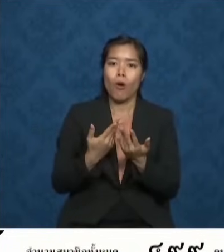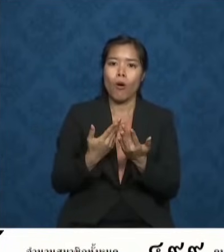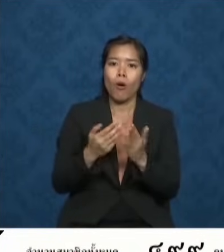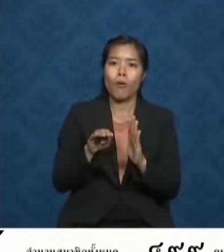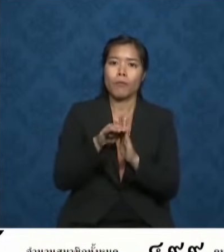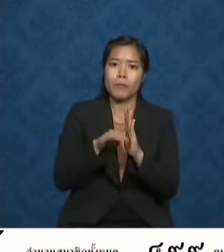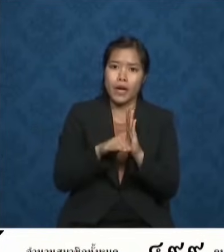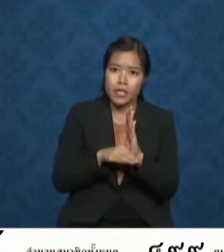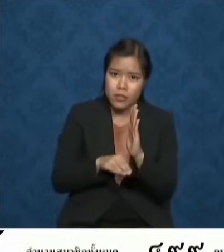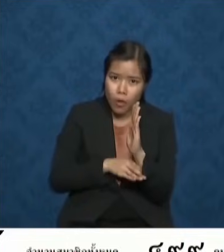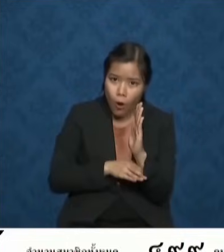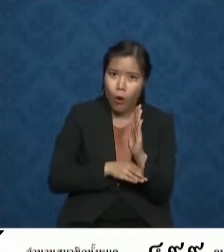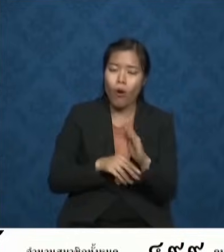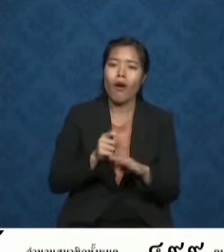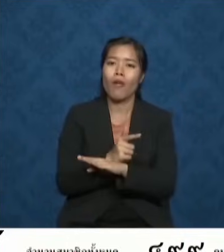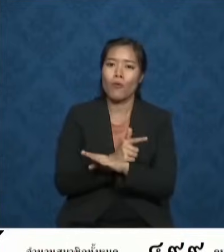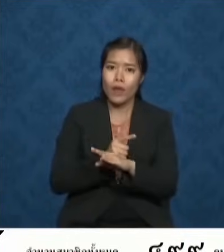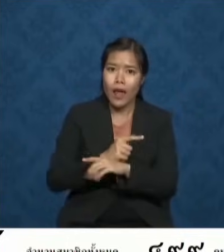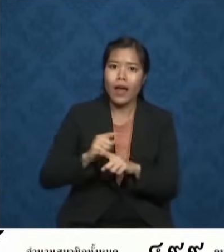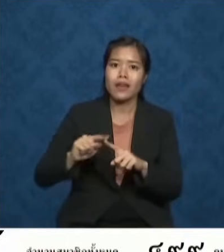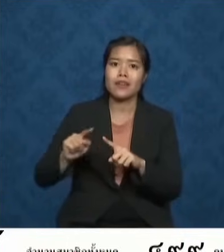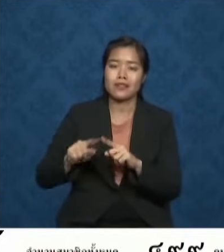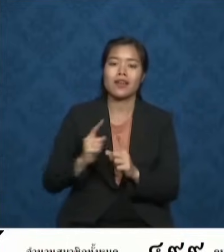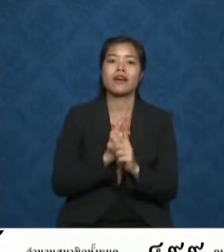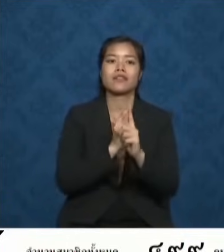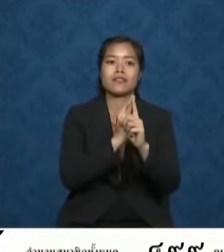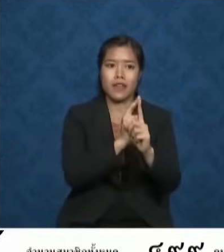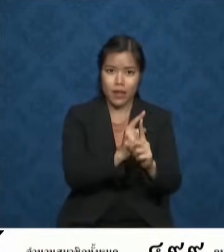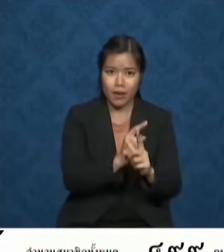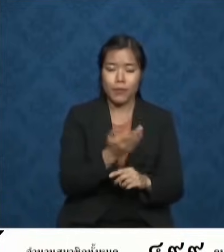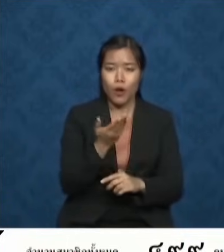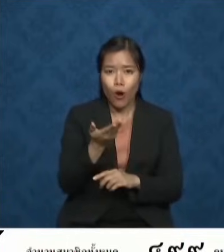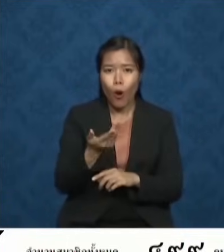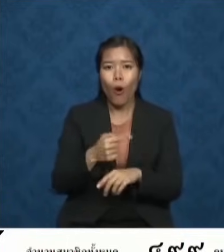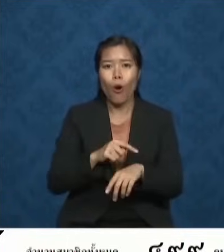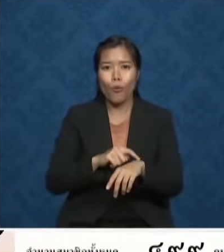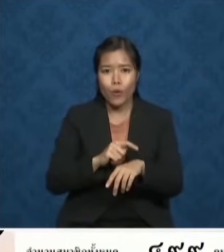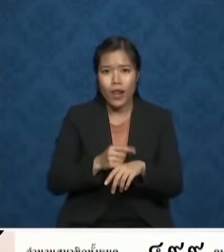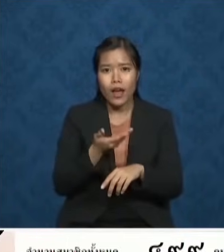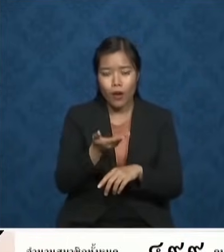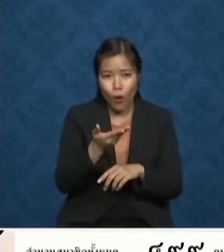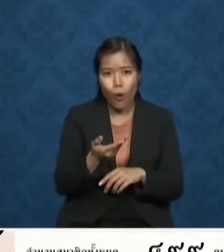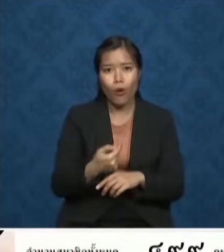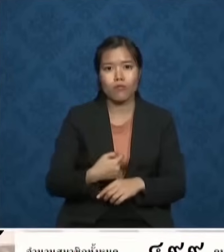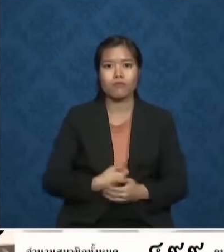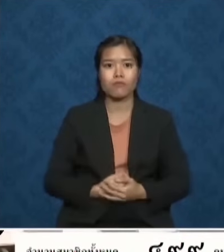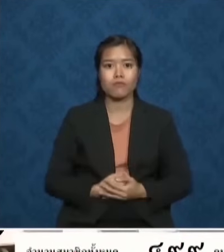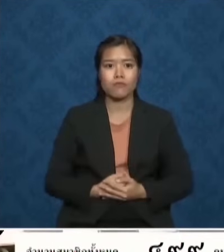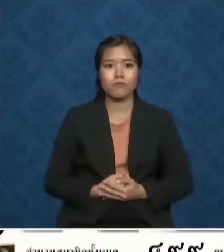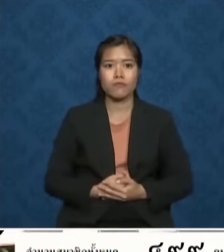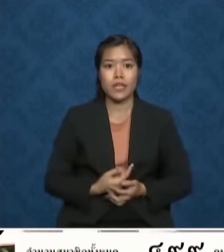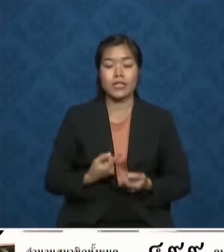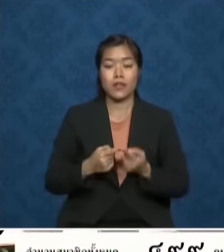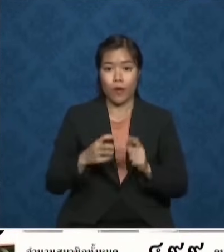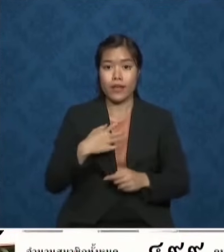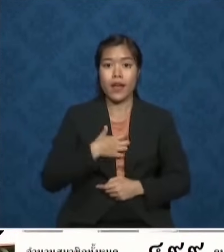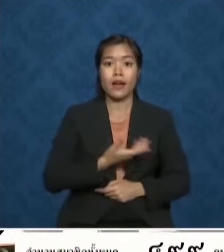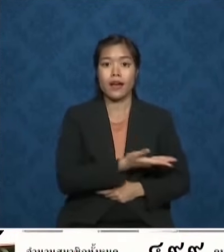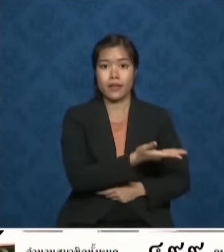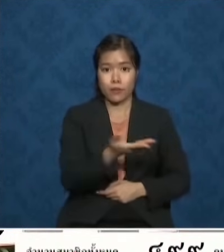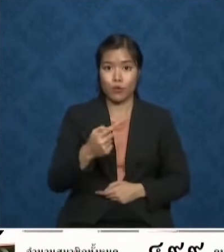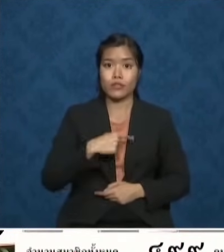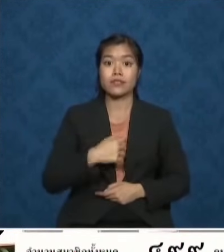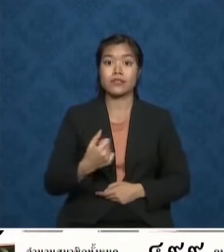ลยุทธ์ในการปรับเปลี่ยนก็ขอเวลาได้พิสูจน์กันต่อไปแต่ยืนยันให้ทุกท่านมั่นใจว่า